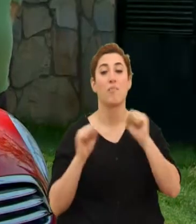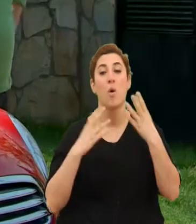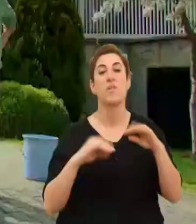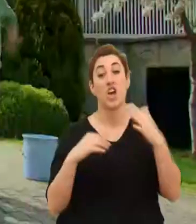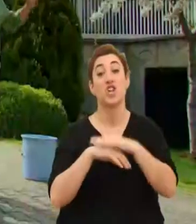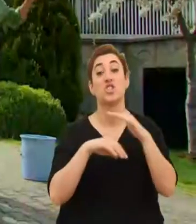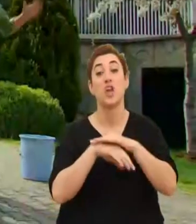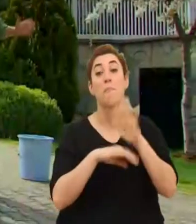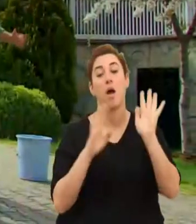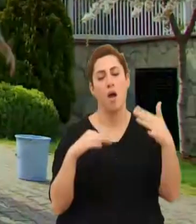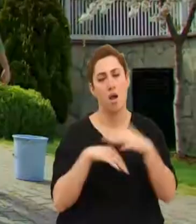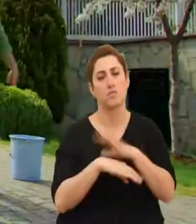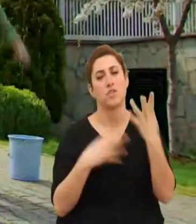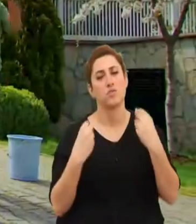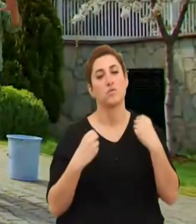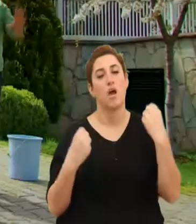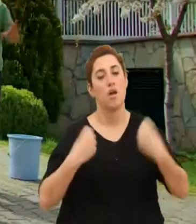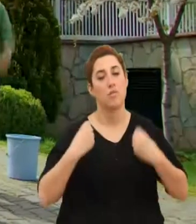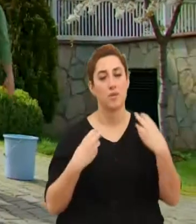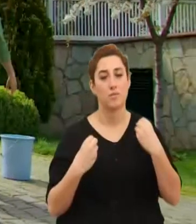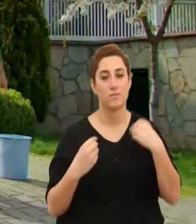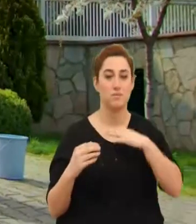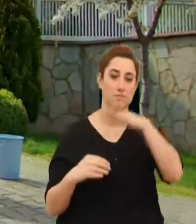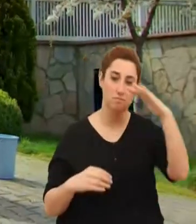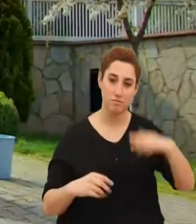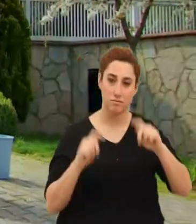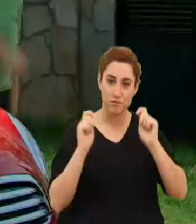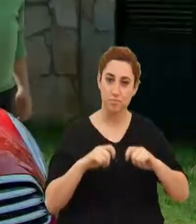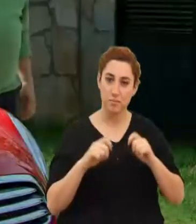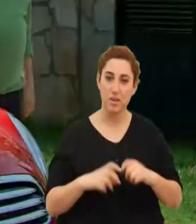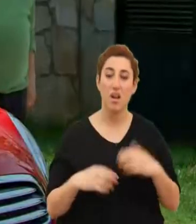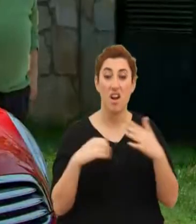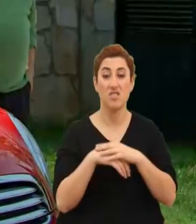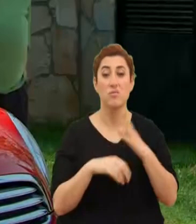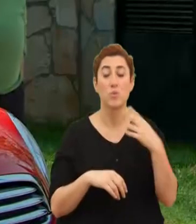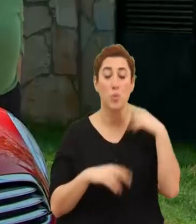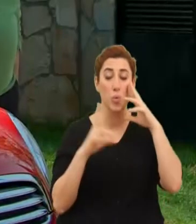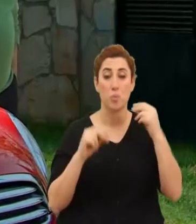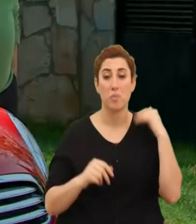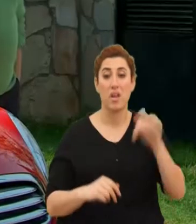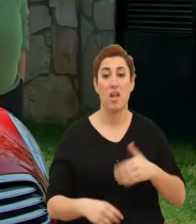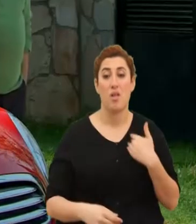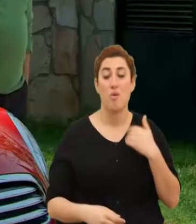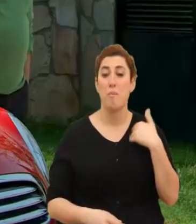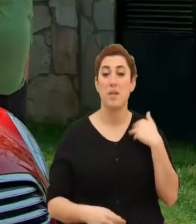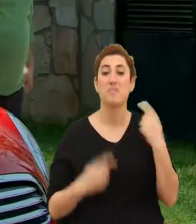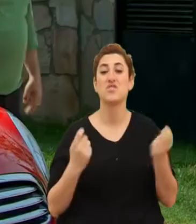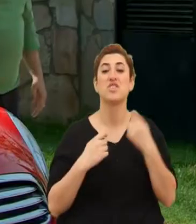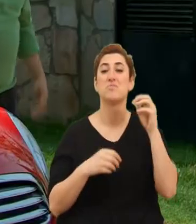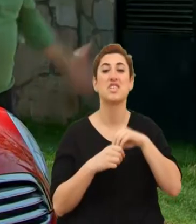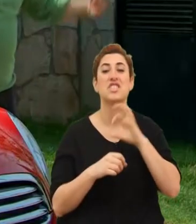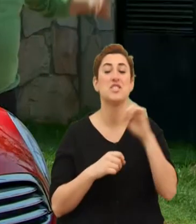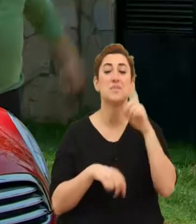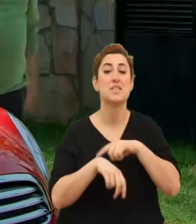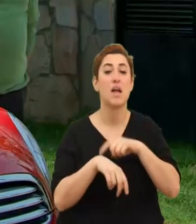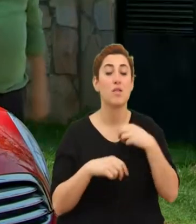araba. Akşam. Akşam güzelce arabayı götürsün, koyarsın. Akşam da uykum geliyor. Ya benim çalışmak için